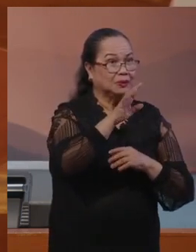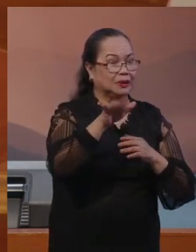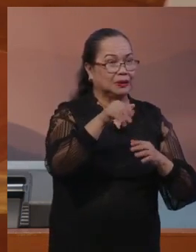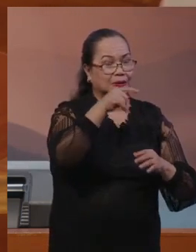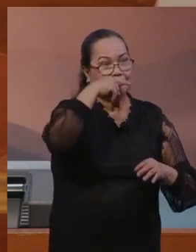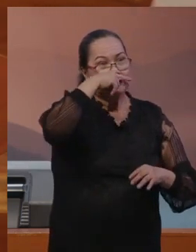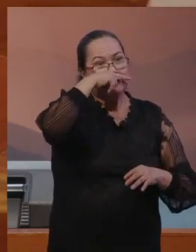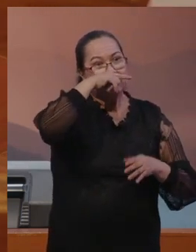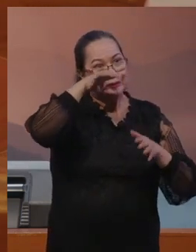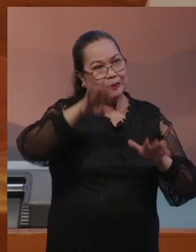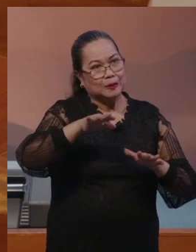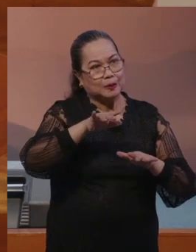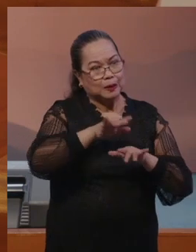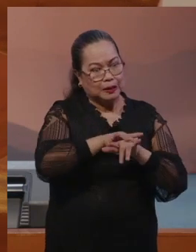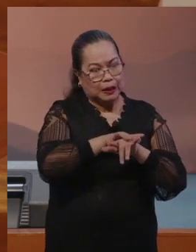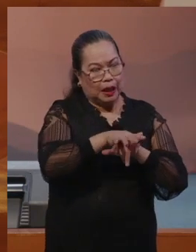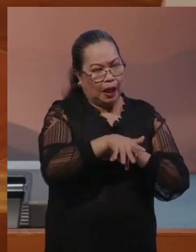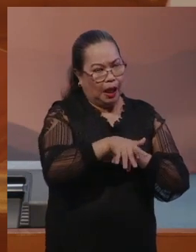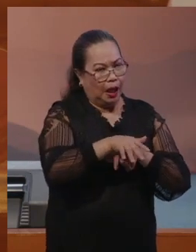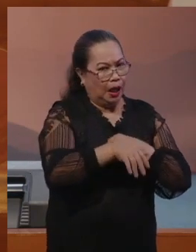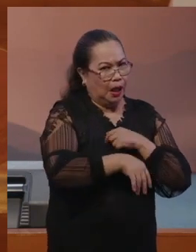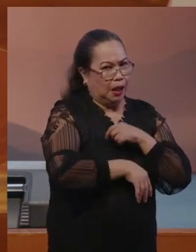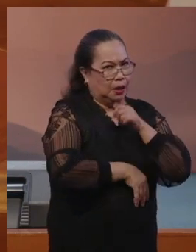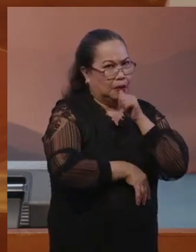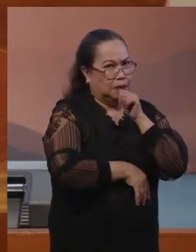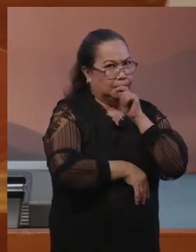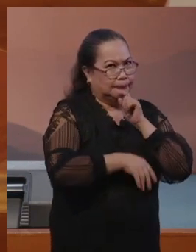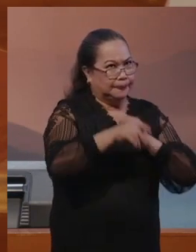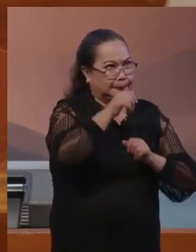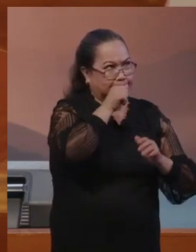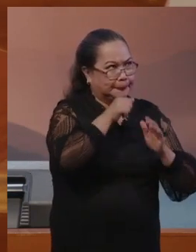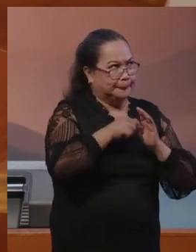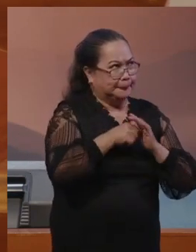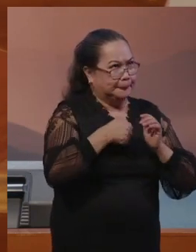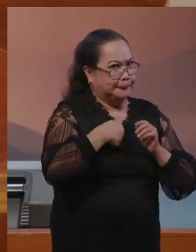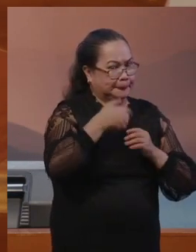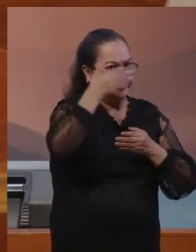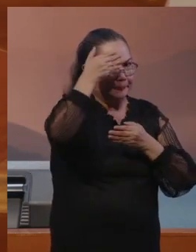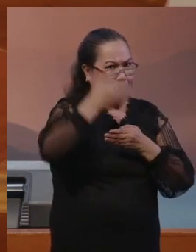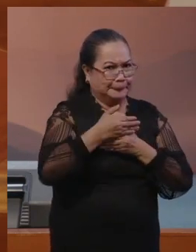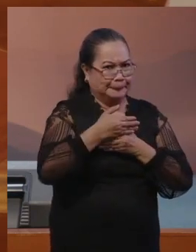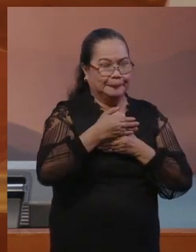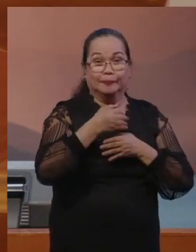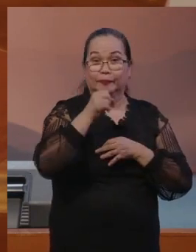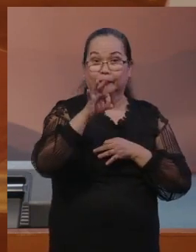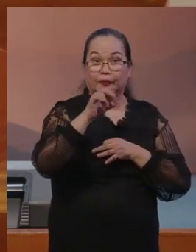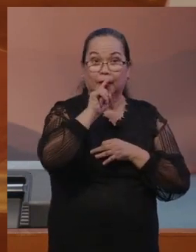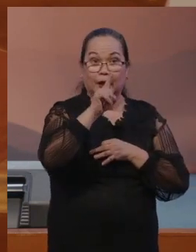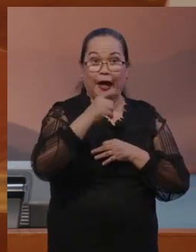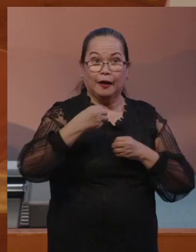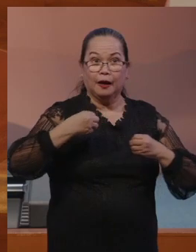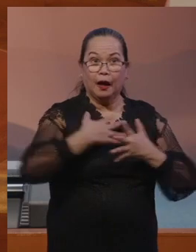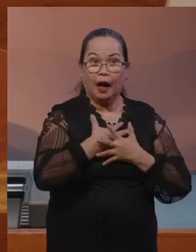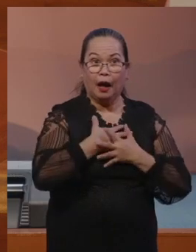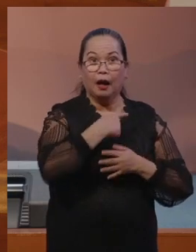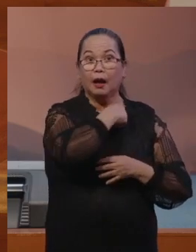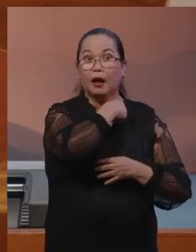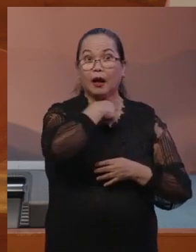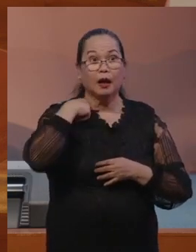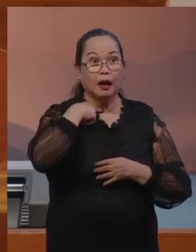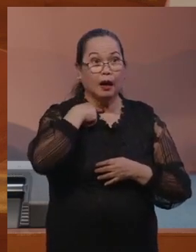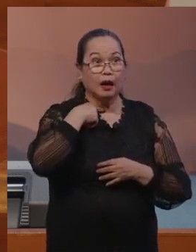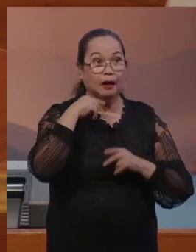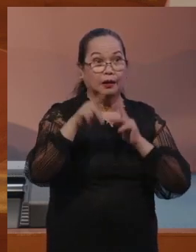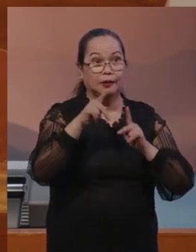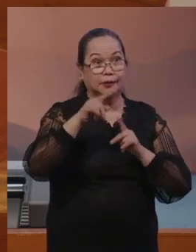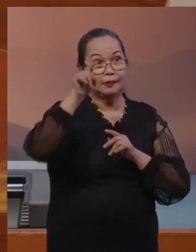deception is necessary. No, kailangan mo mag-deceive. Kuminsan, pagka talagang merong threat against the